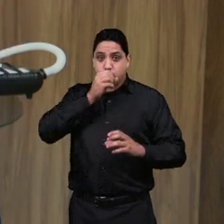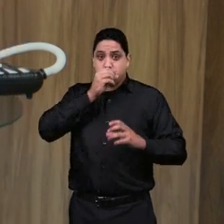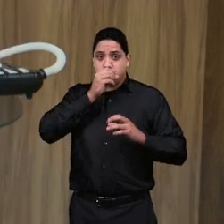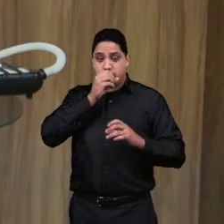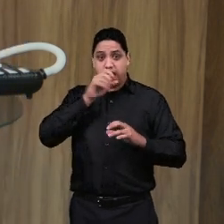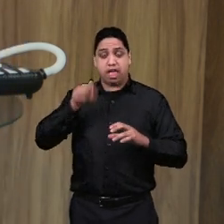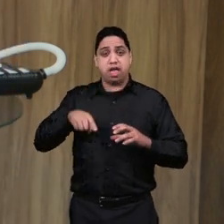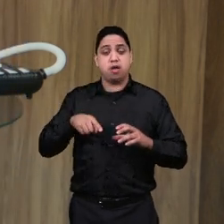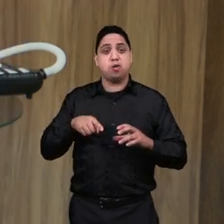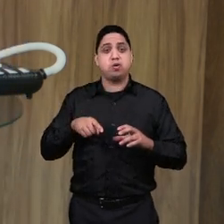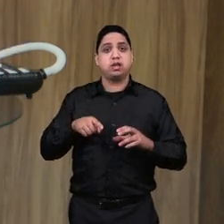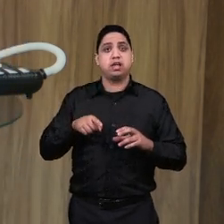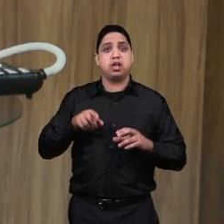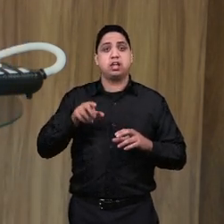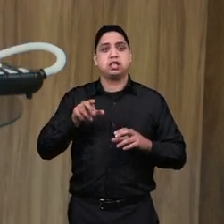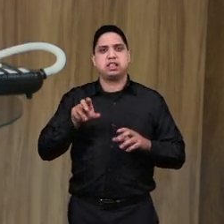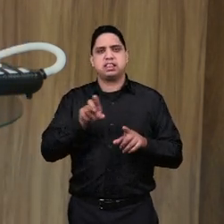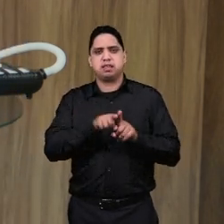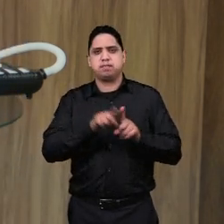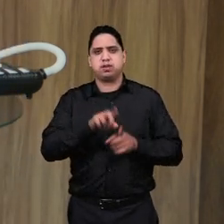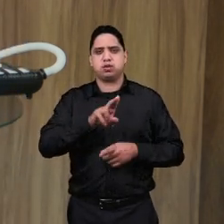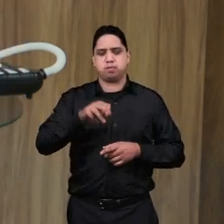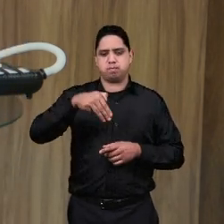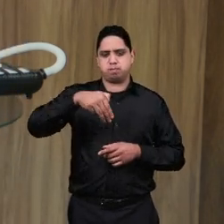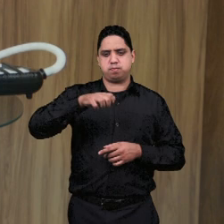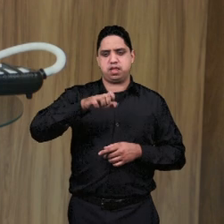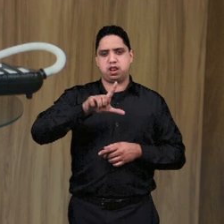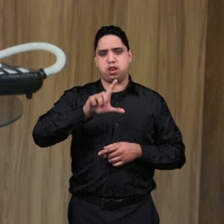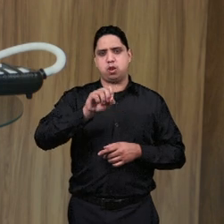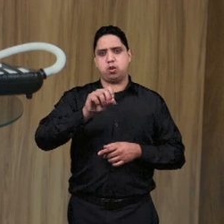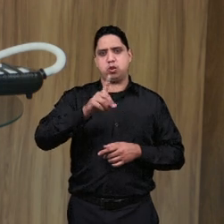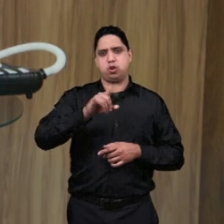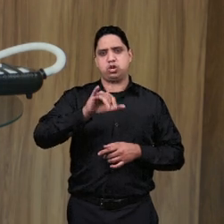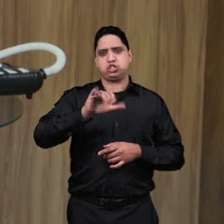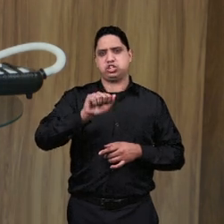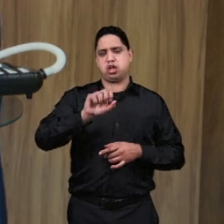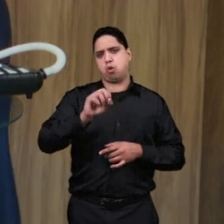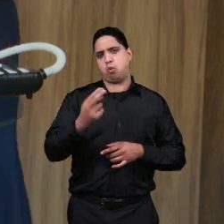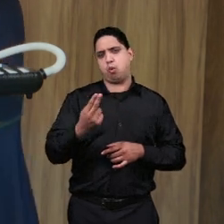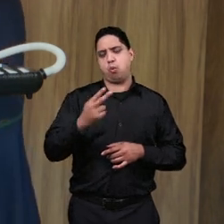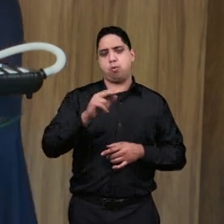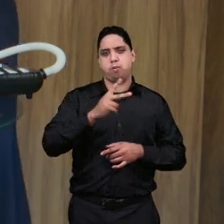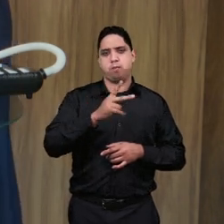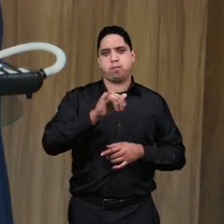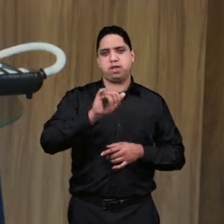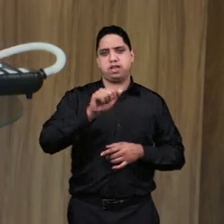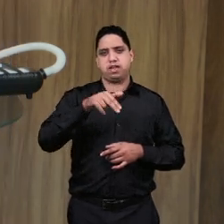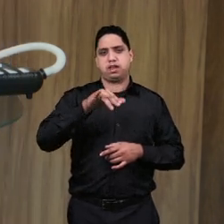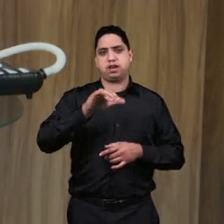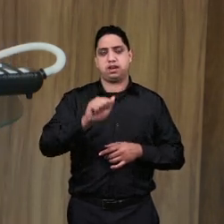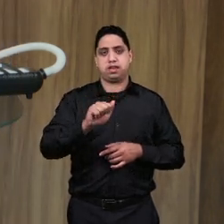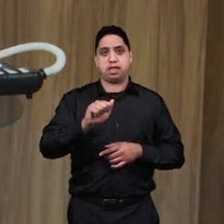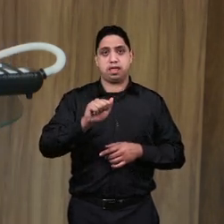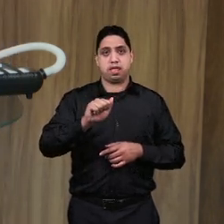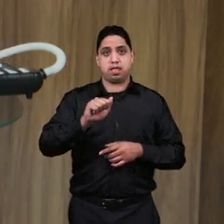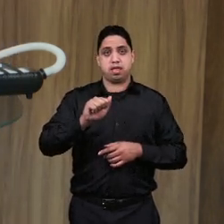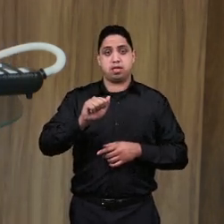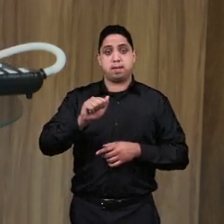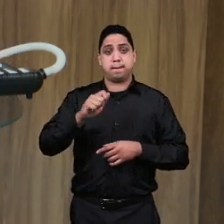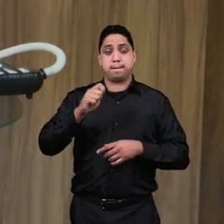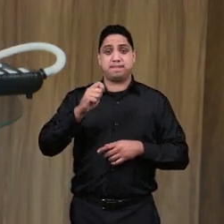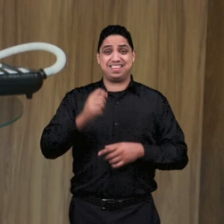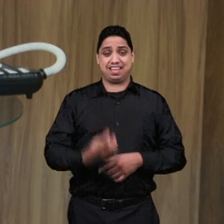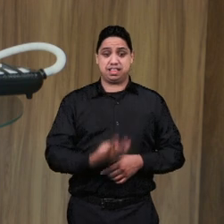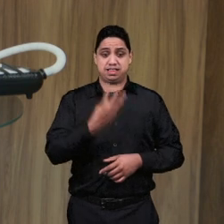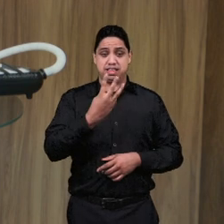un instrument musical connu comme mélodica ou pianica. Sa connaissance touche,